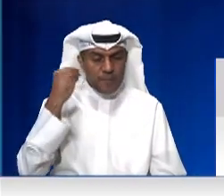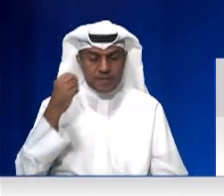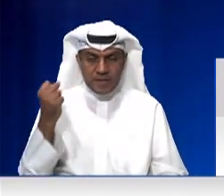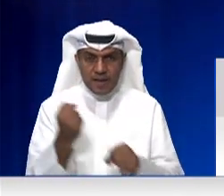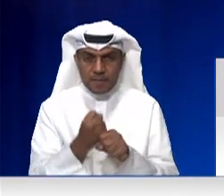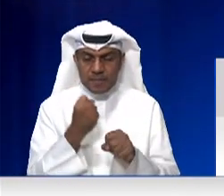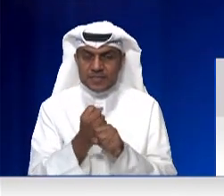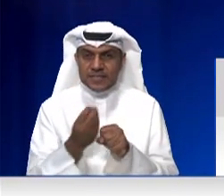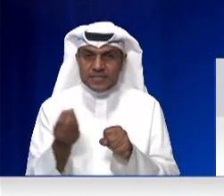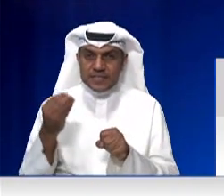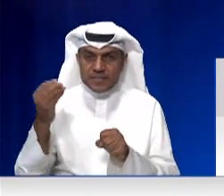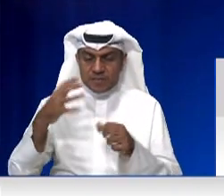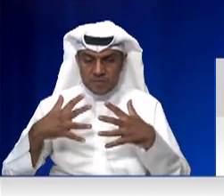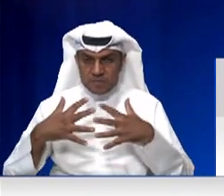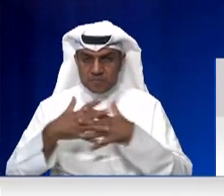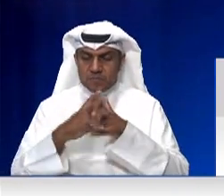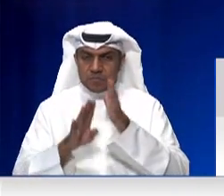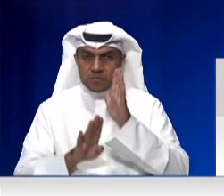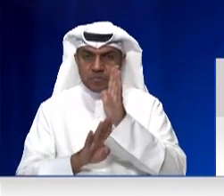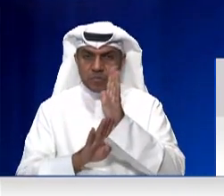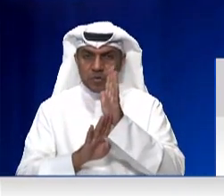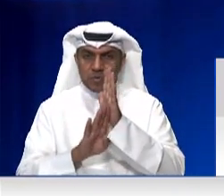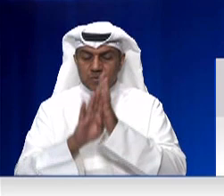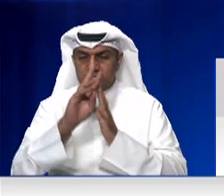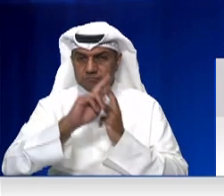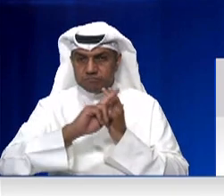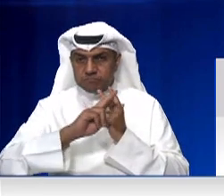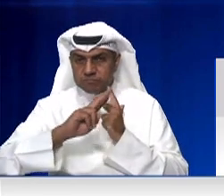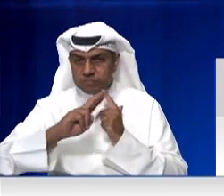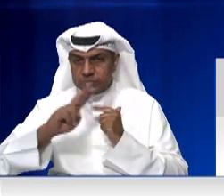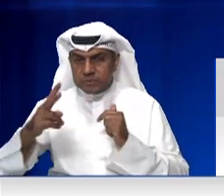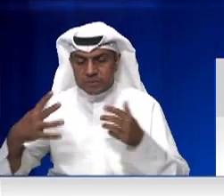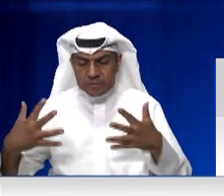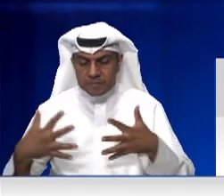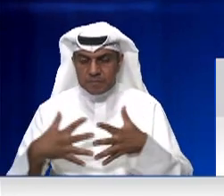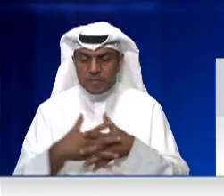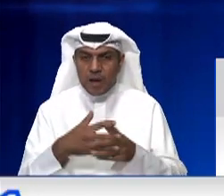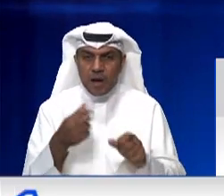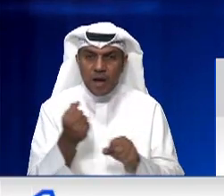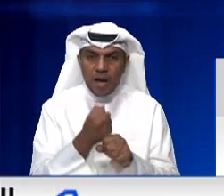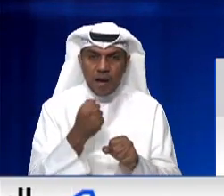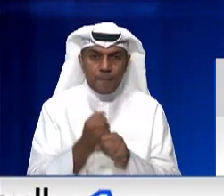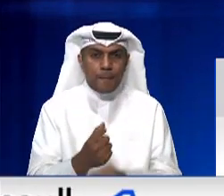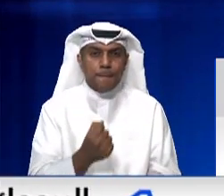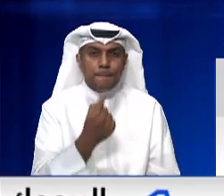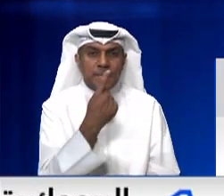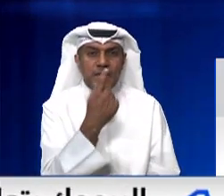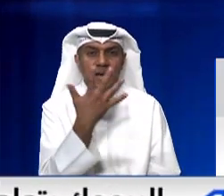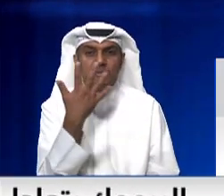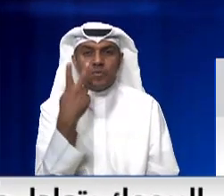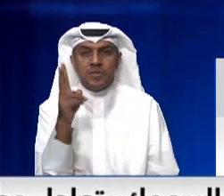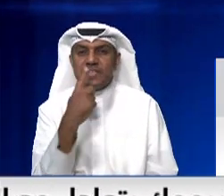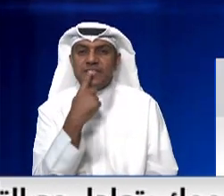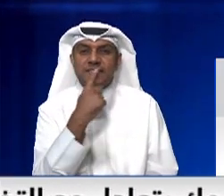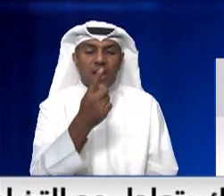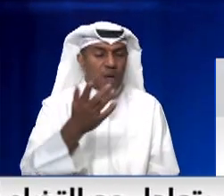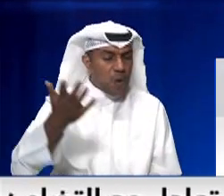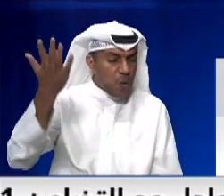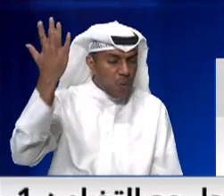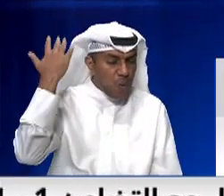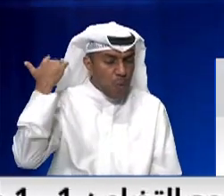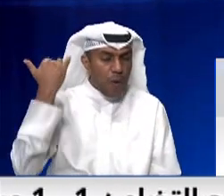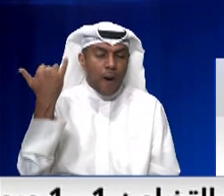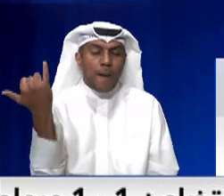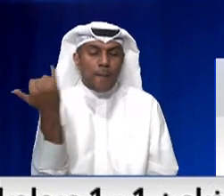القائمة بين بلدينا الصديقين، والتي تمتد جذورها لقرابة 125 عاما، حريصين